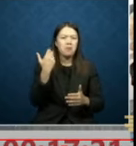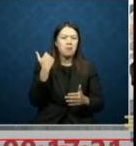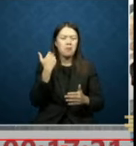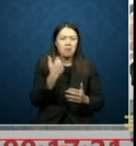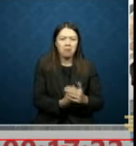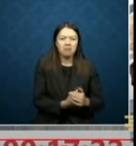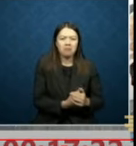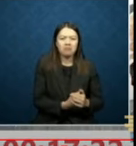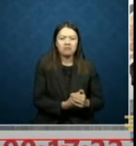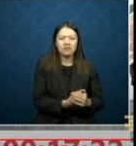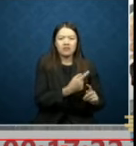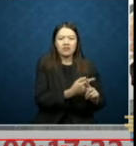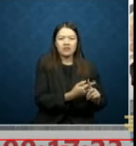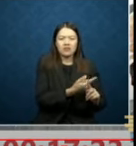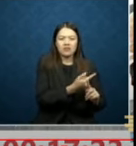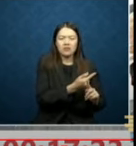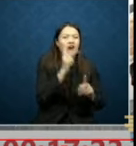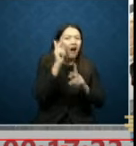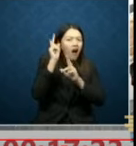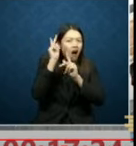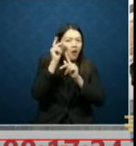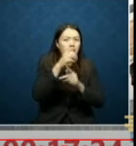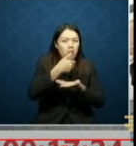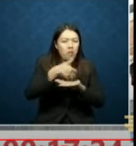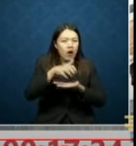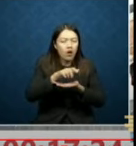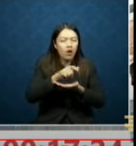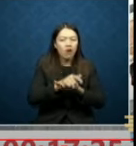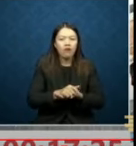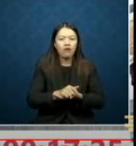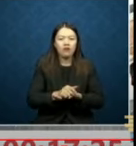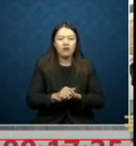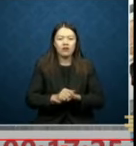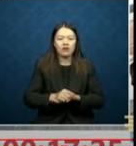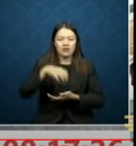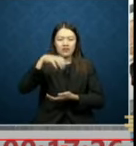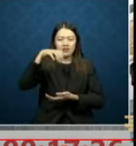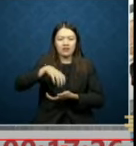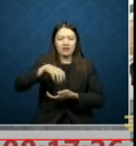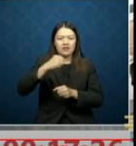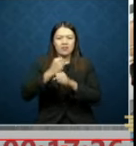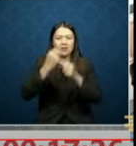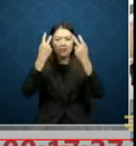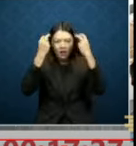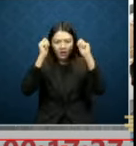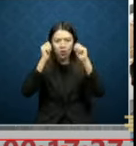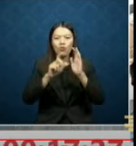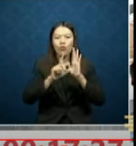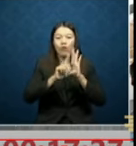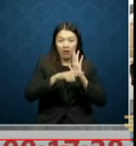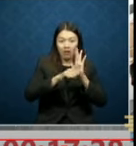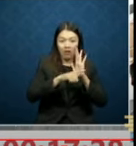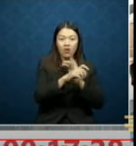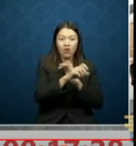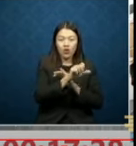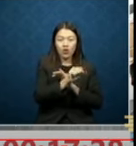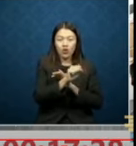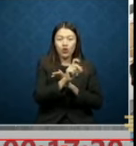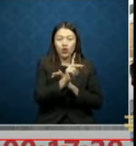าทวีสินเนี่ยได้แถลงข่าวณทำเนียบรัฐบาลโดยมีเลขาธิการสส